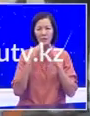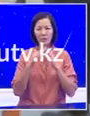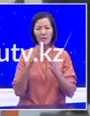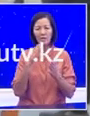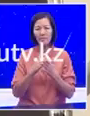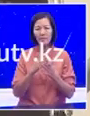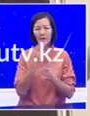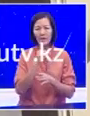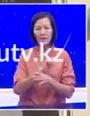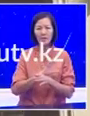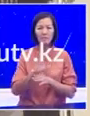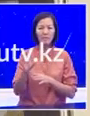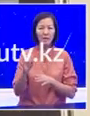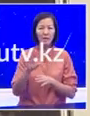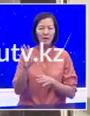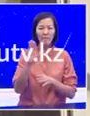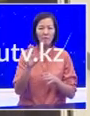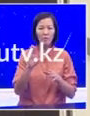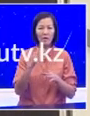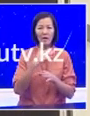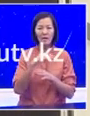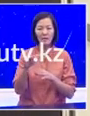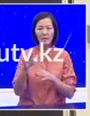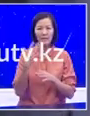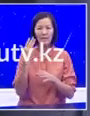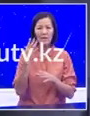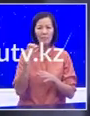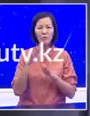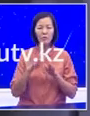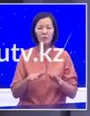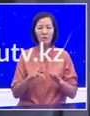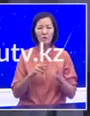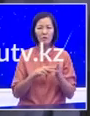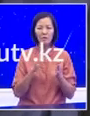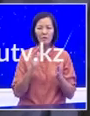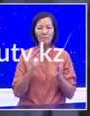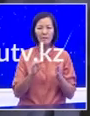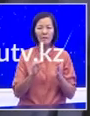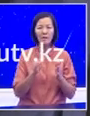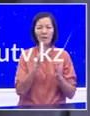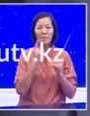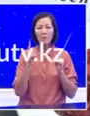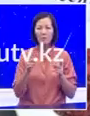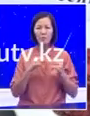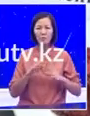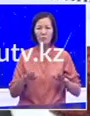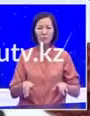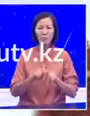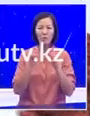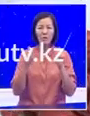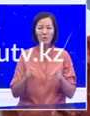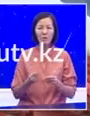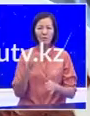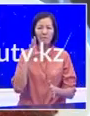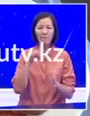Өнімдері экспорттық, Еуроодаққа шықпақ. 500 тұрақты 7,5 мың маусымдық жұмыс орны ашылады. Алғашқы инвестиция